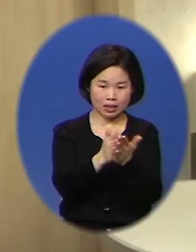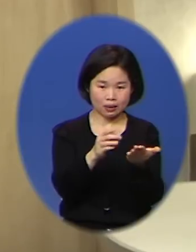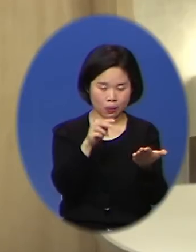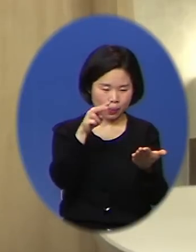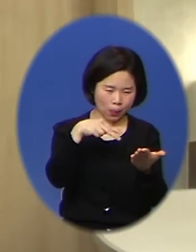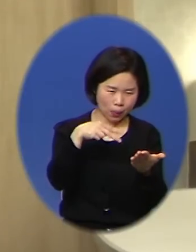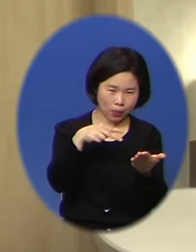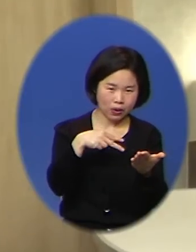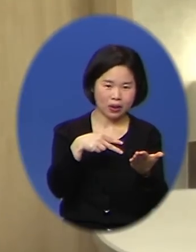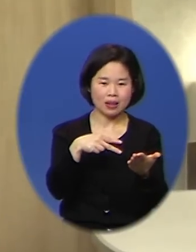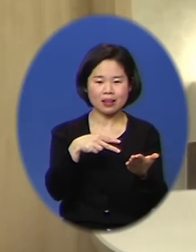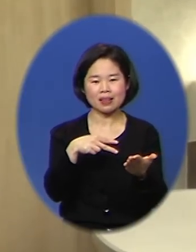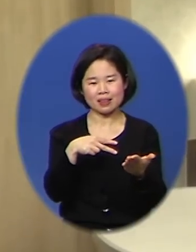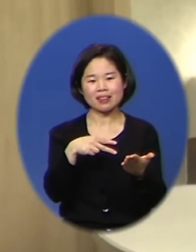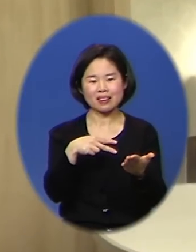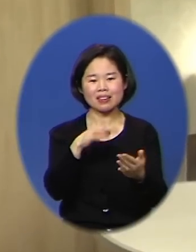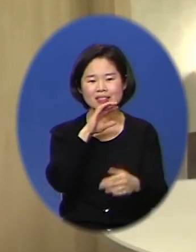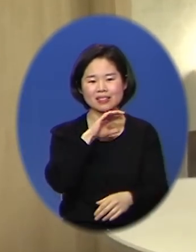열심히